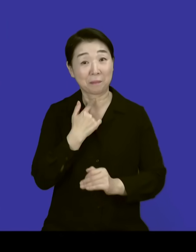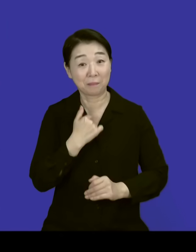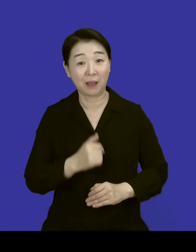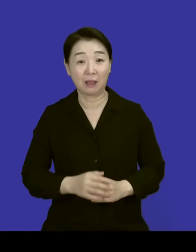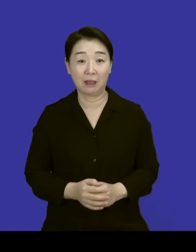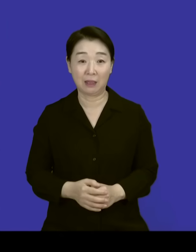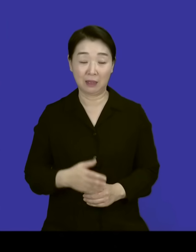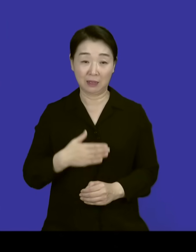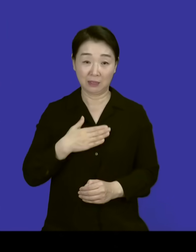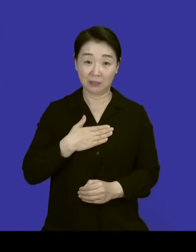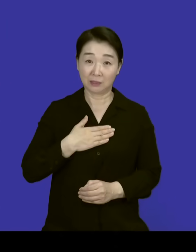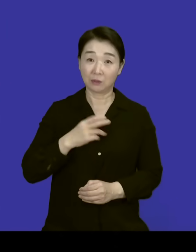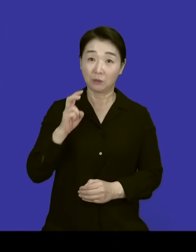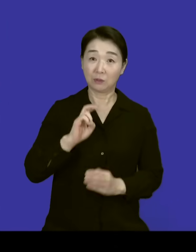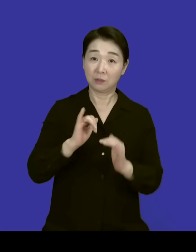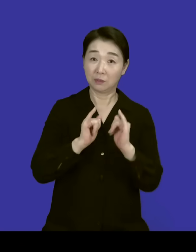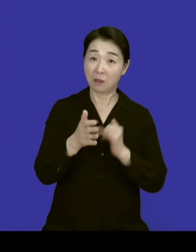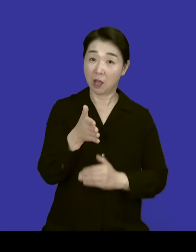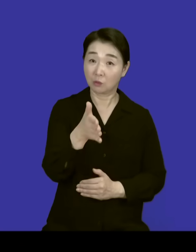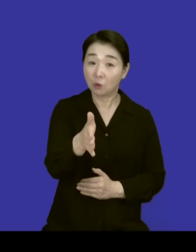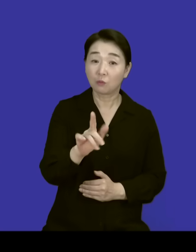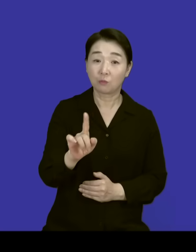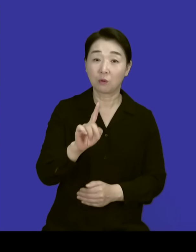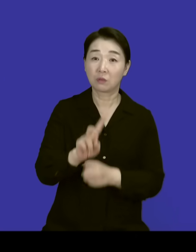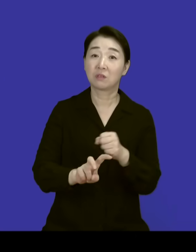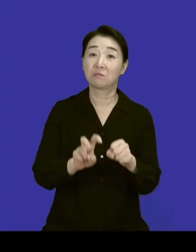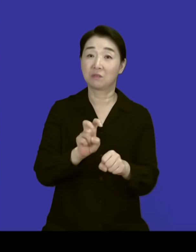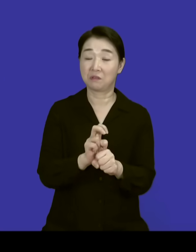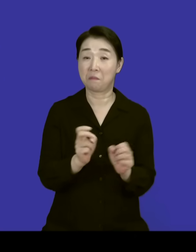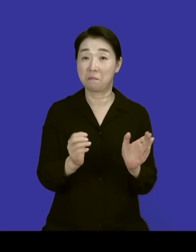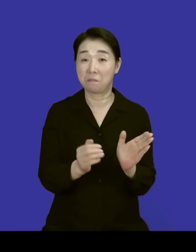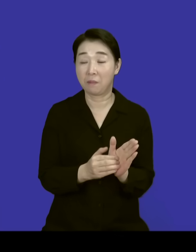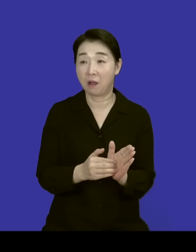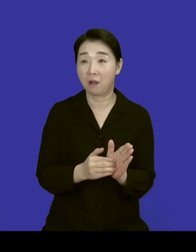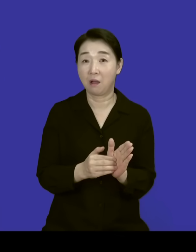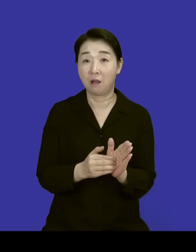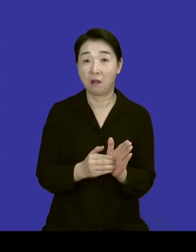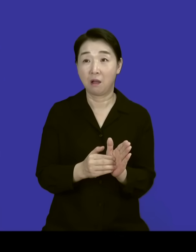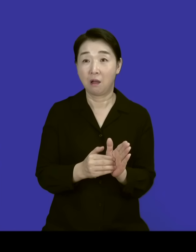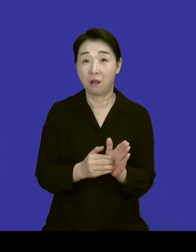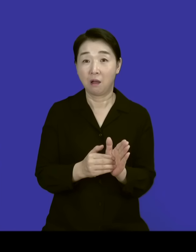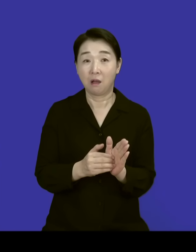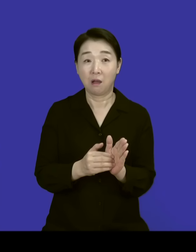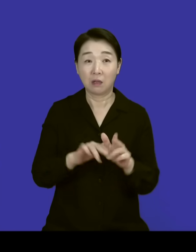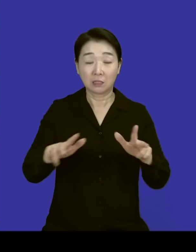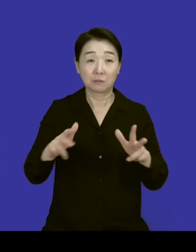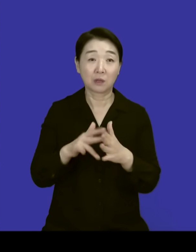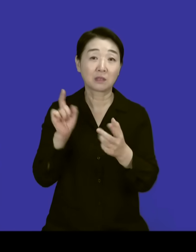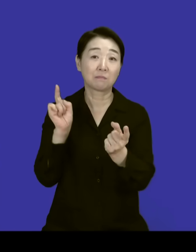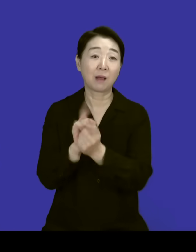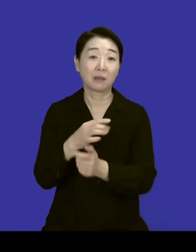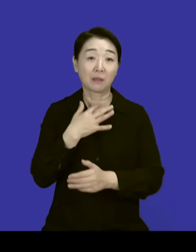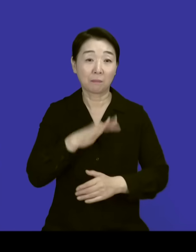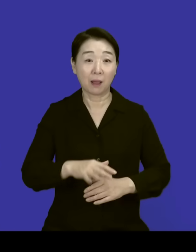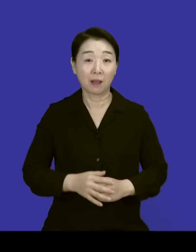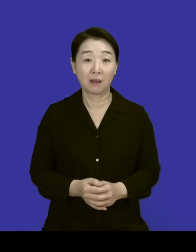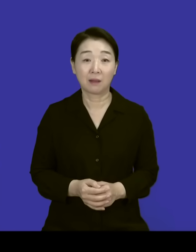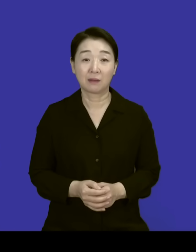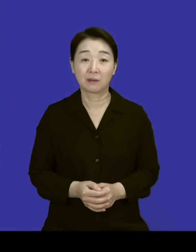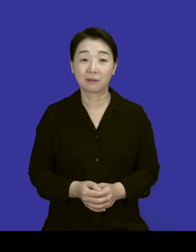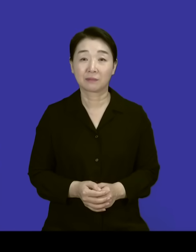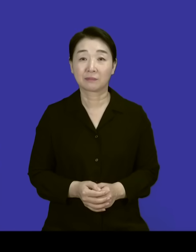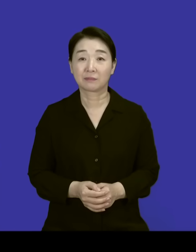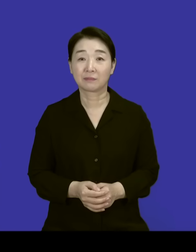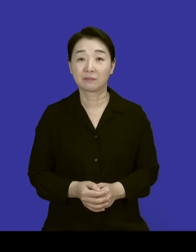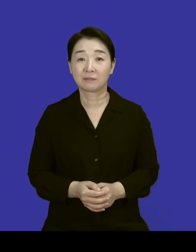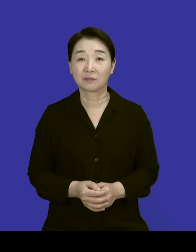그치, 저도 이쪽 한 20년 그죠. 됐는데 일한지 예. 한 번을 못 뵀어요. 그러게 말이에요. 신기하게. 업장이 겹치지 않아서 그런 게 아니라. 뭐